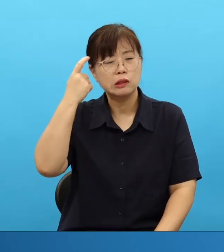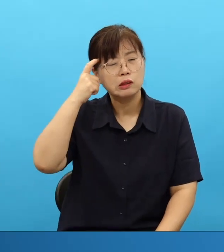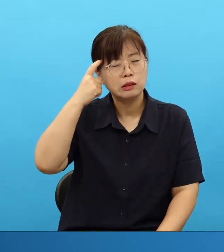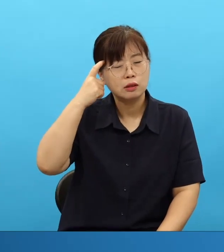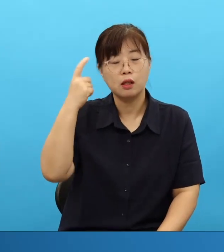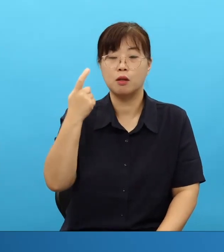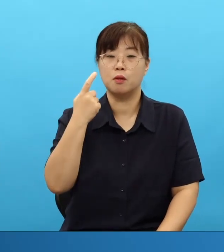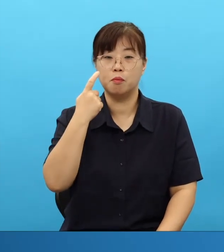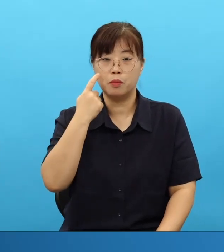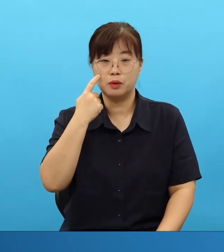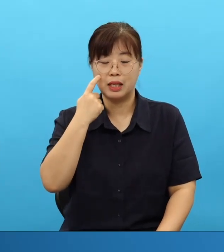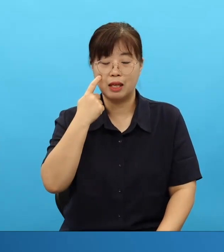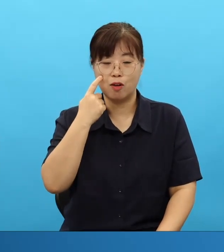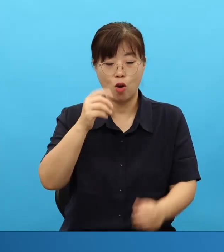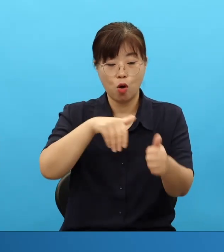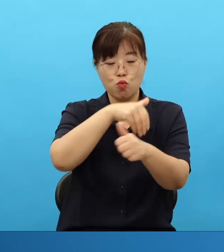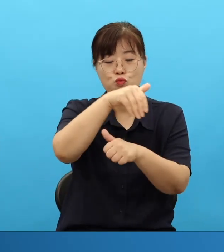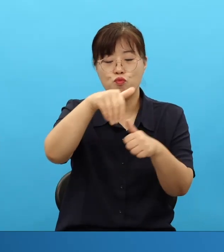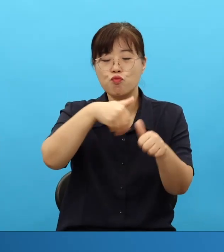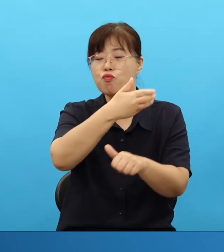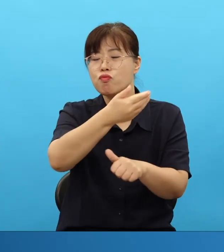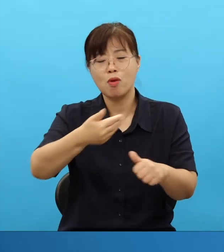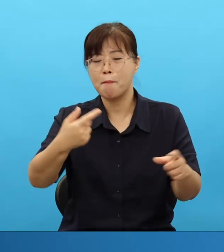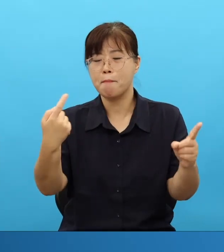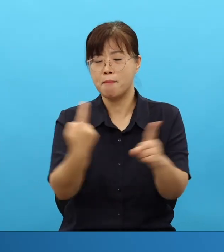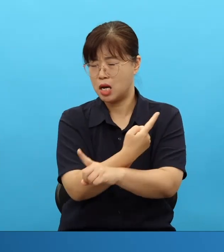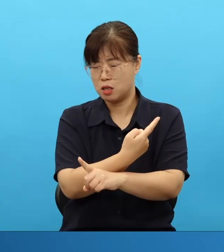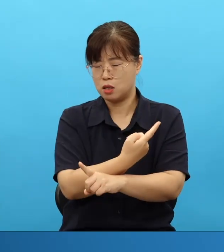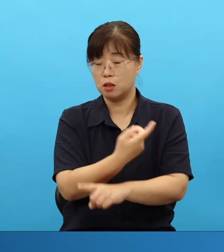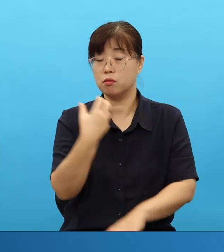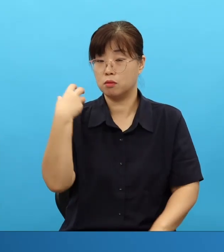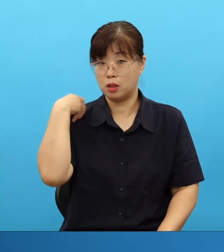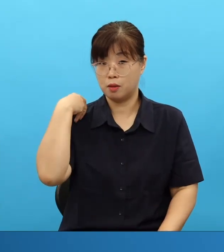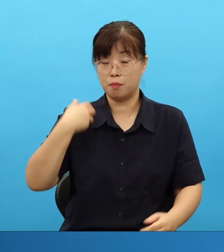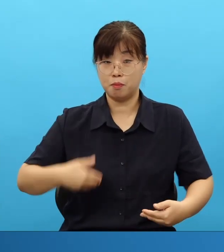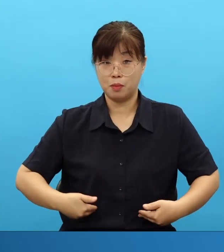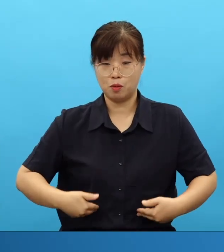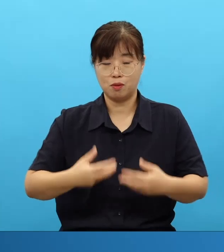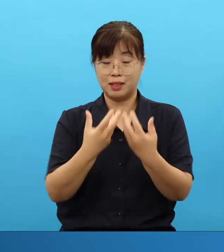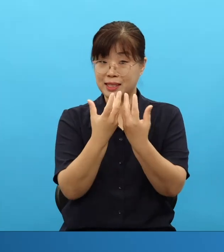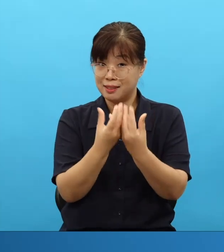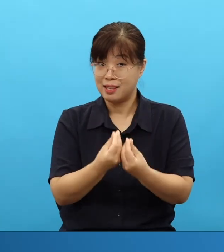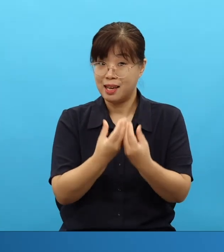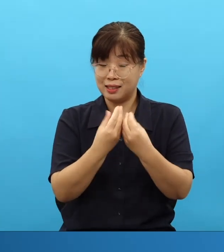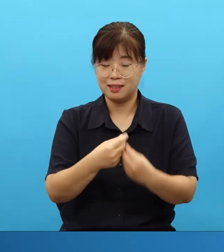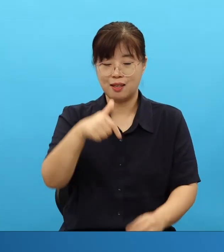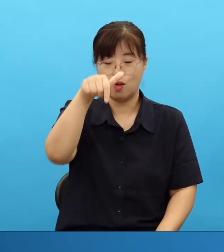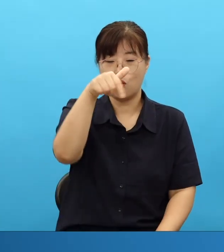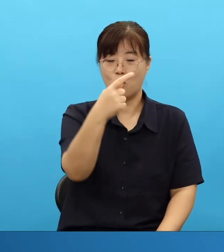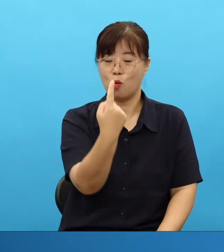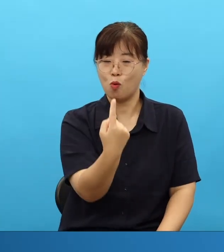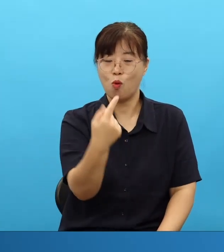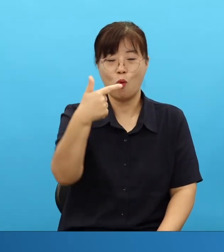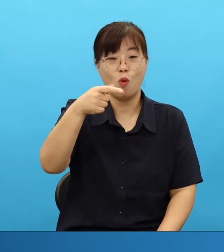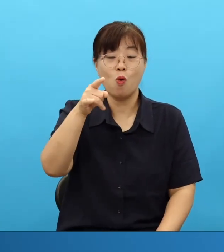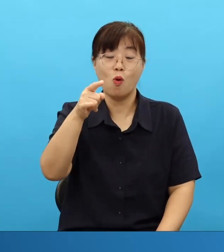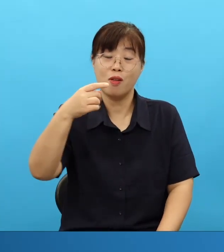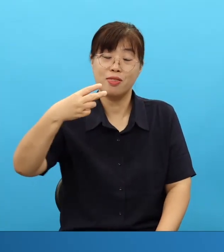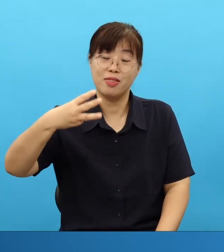바꿔야 어떻게 생각합니까 넬 집에 그저